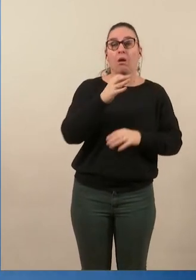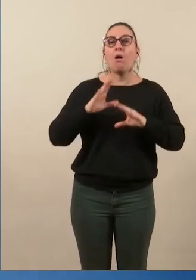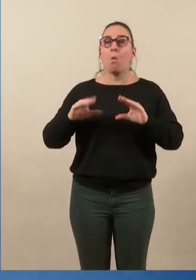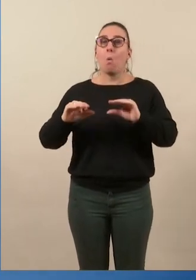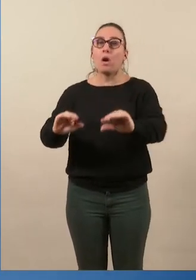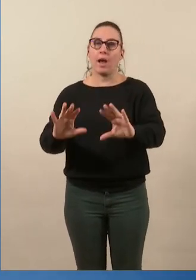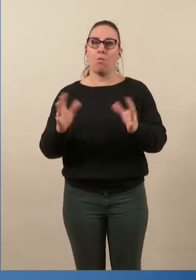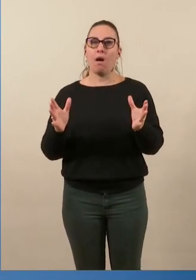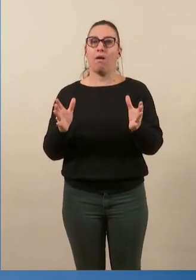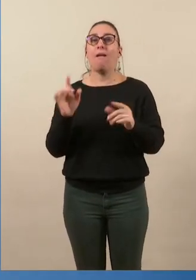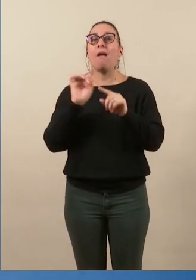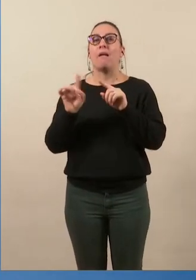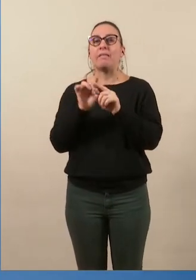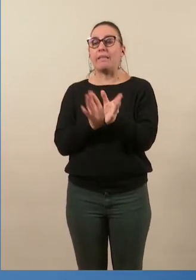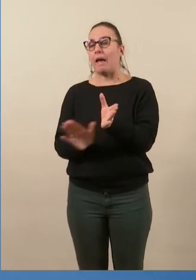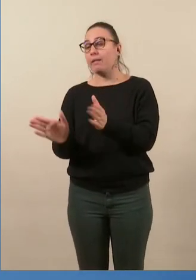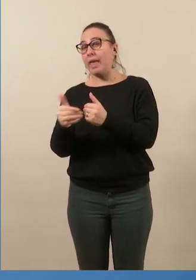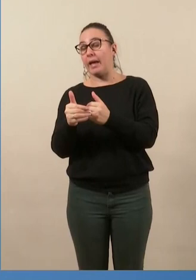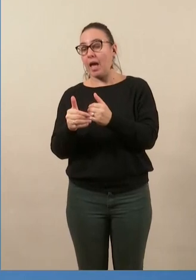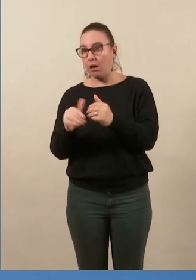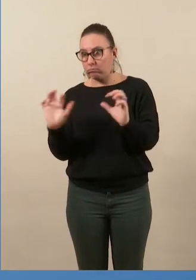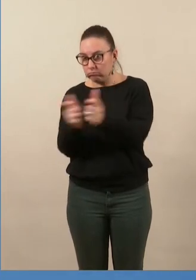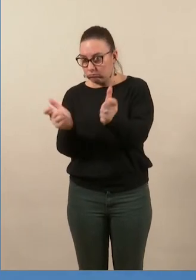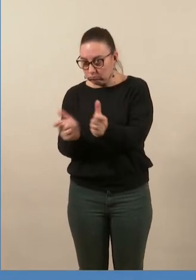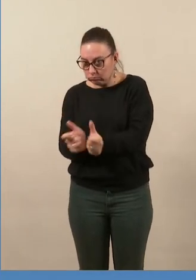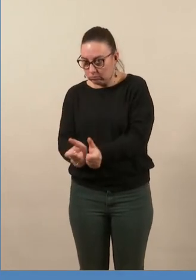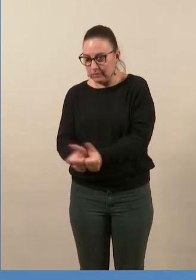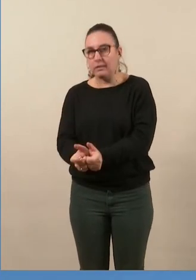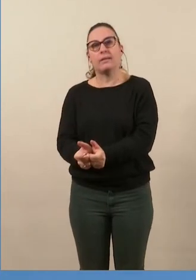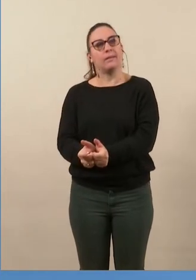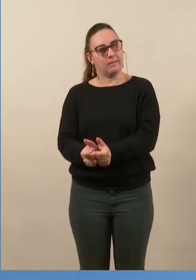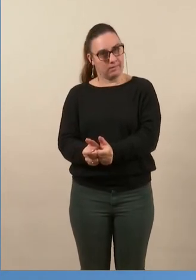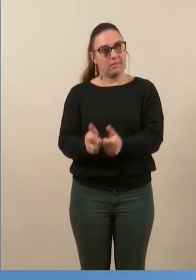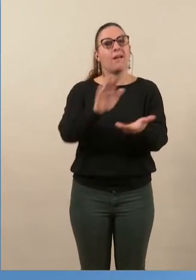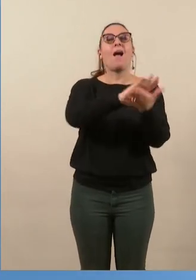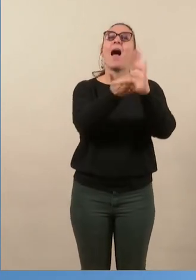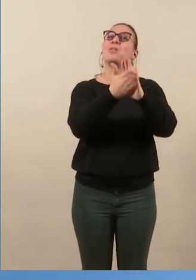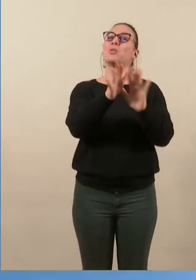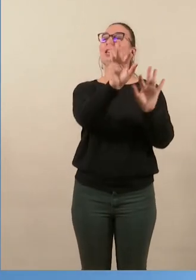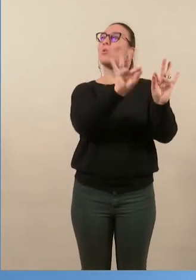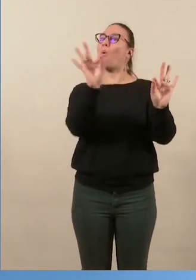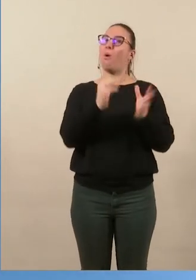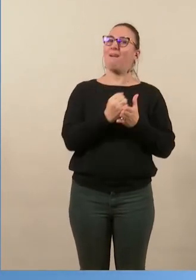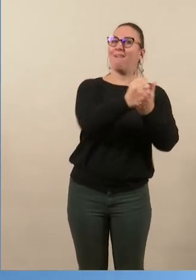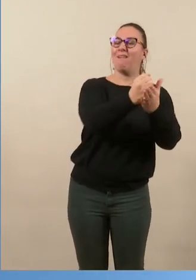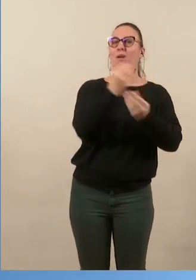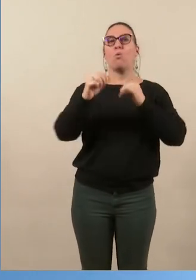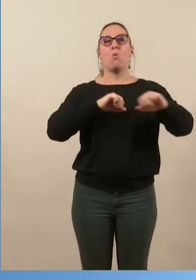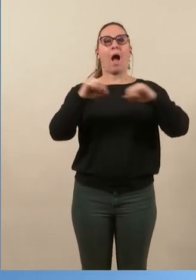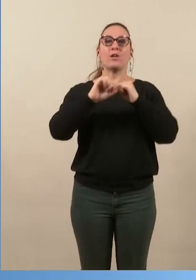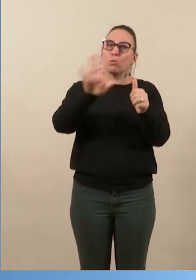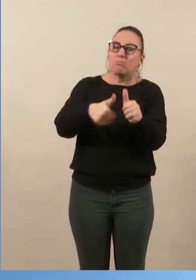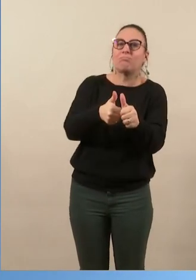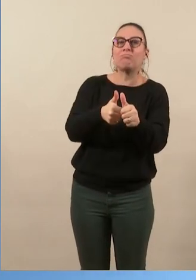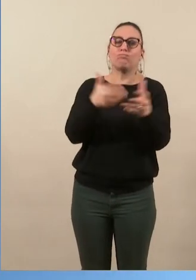diable se cache dans les détails et quand on regarde les associations que vous soutenez ou les actions que vous soutenez que